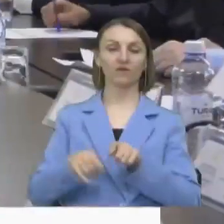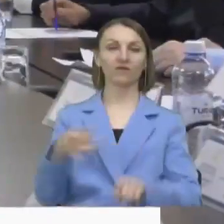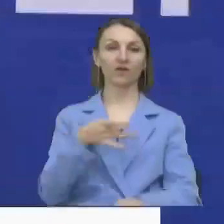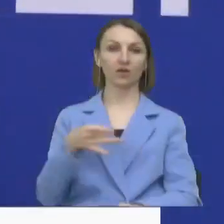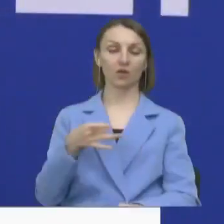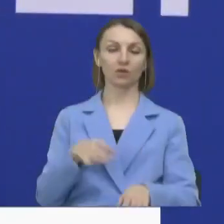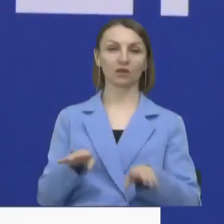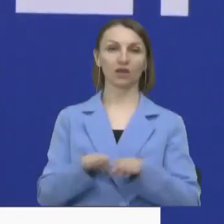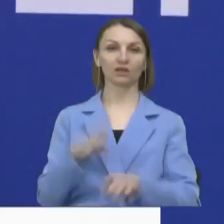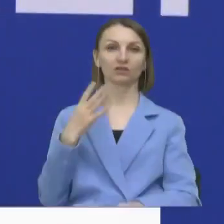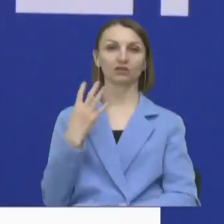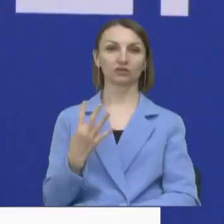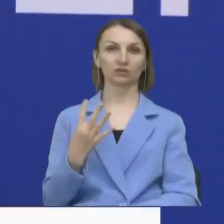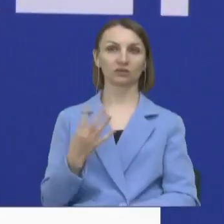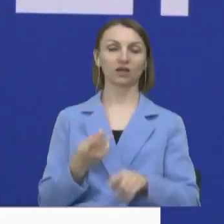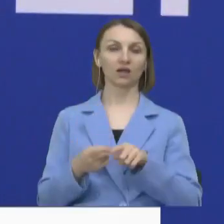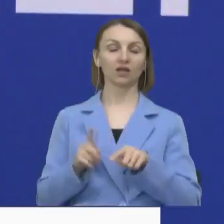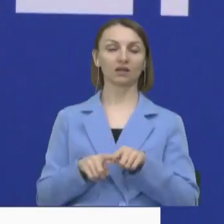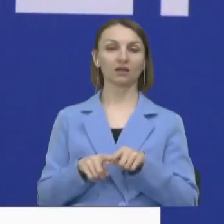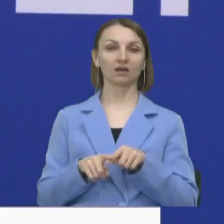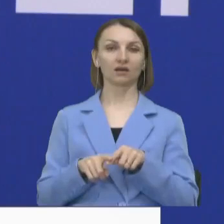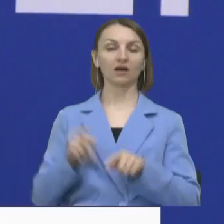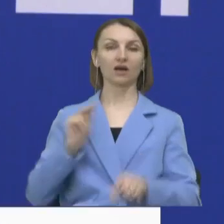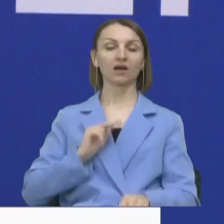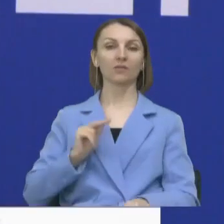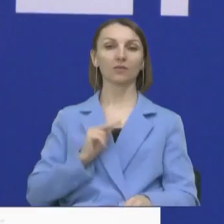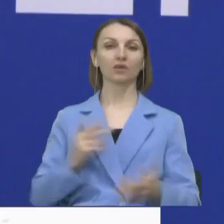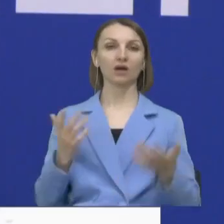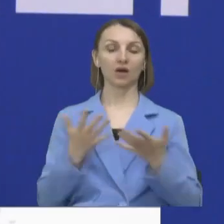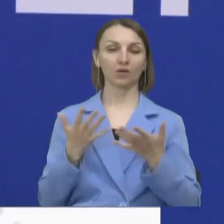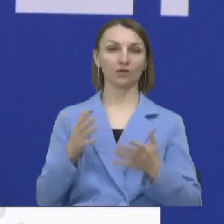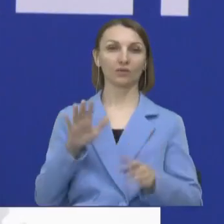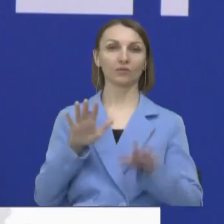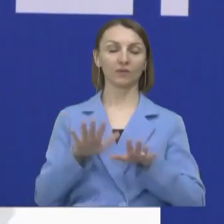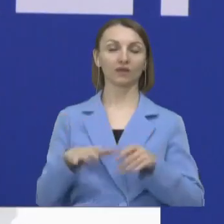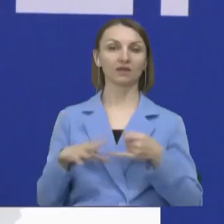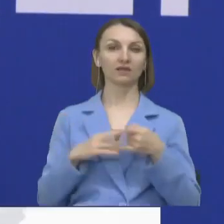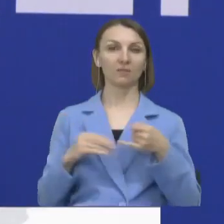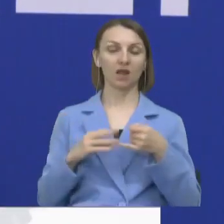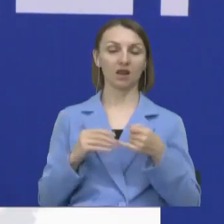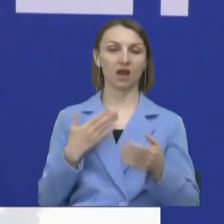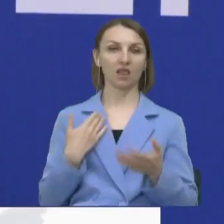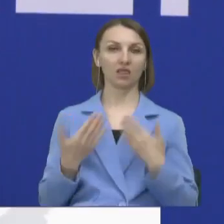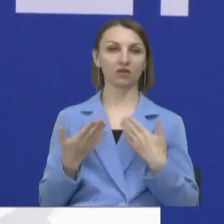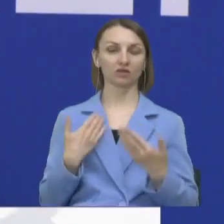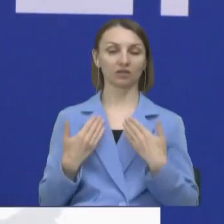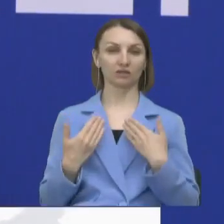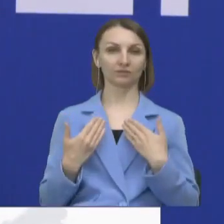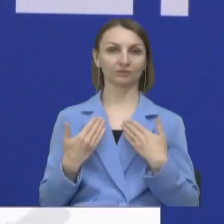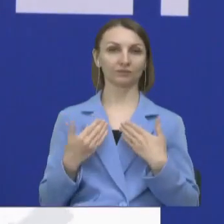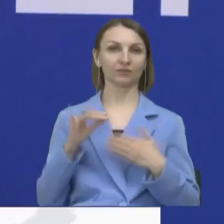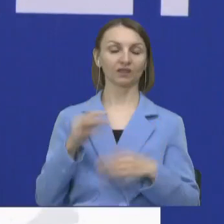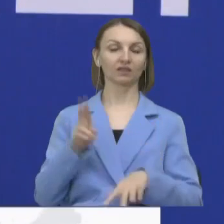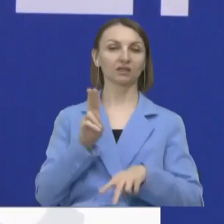4. Эти сферы касаются конкретно Акмолинского региона, это сфера земельных отношений, архитектуры,